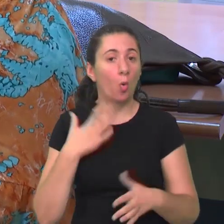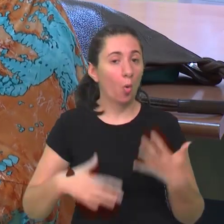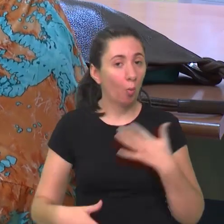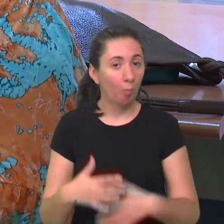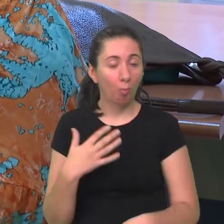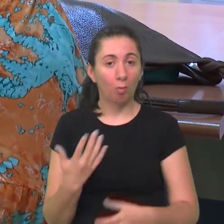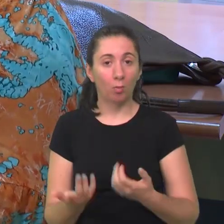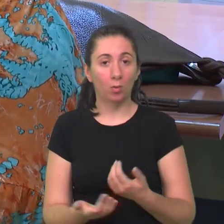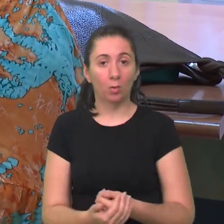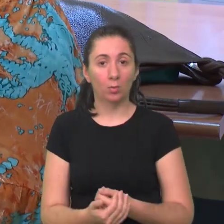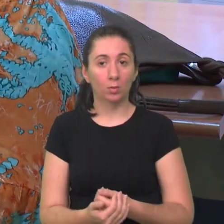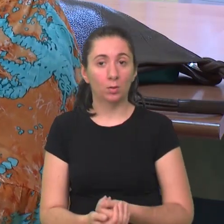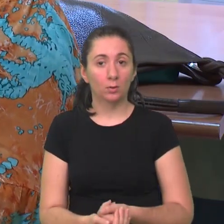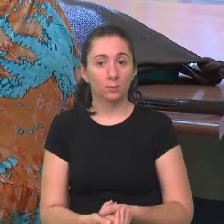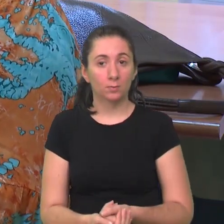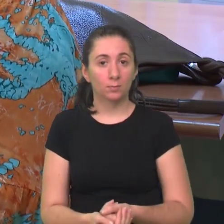slike,